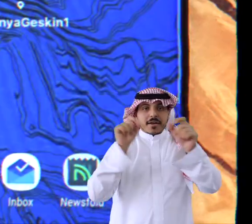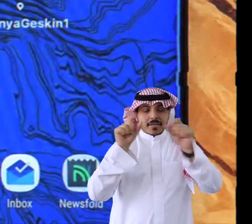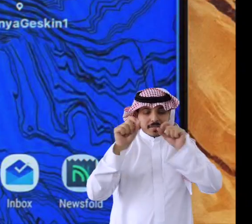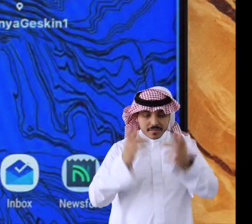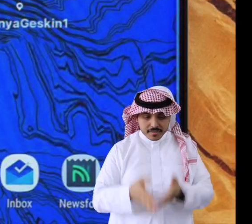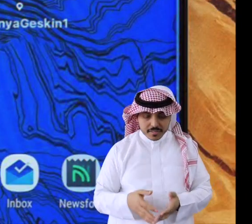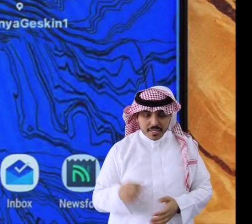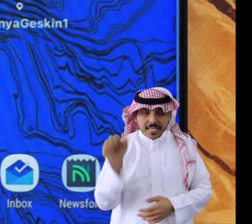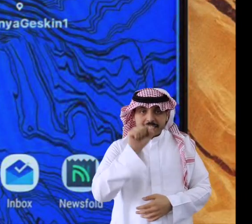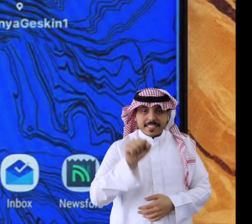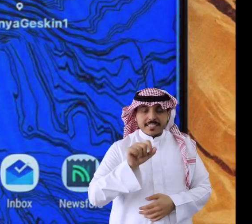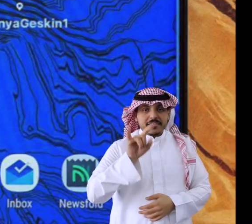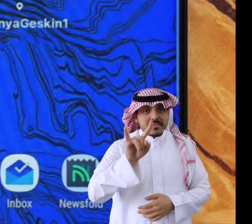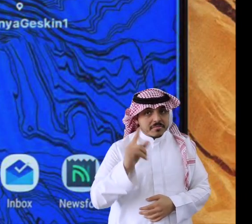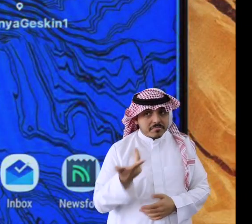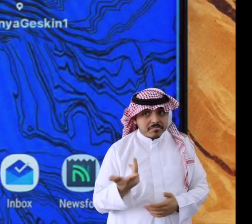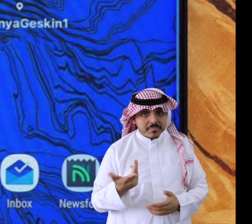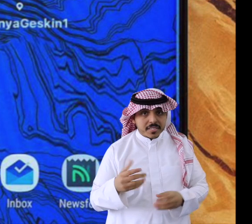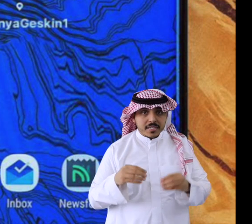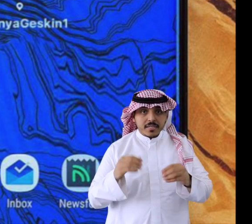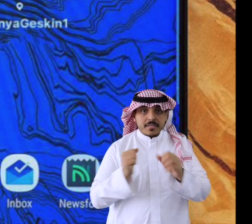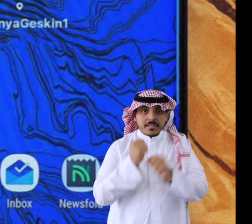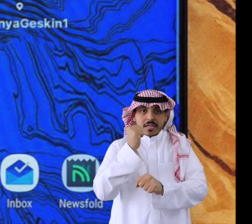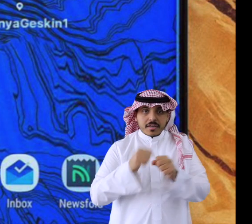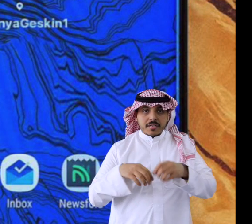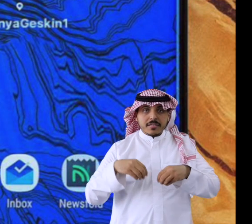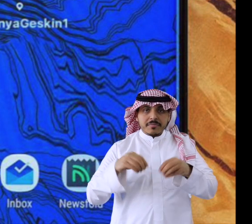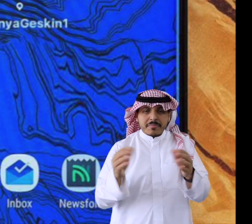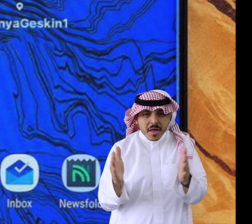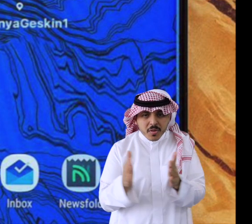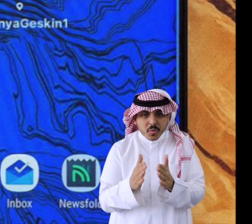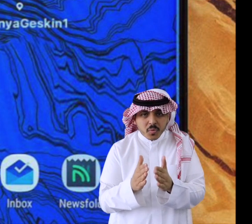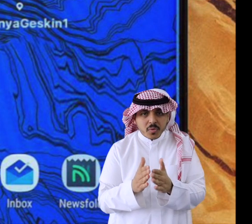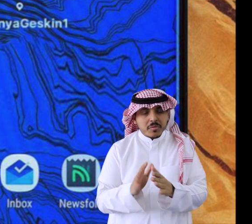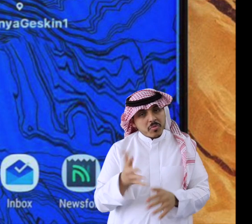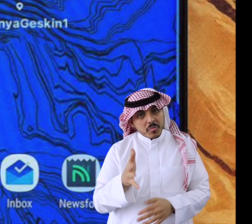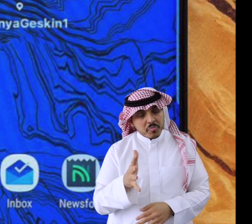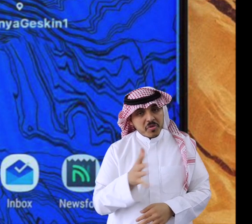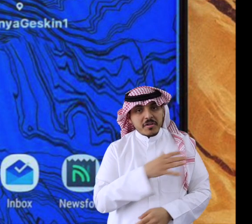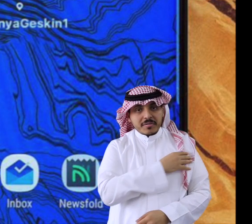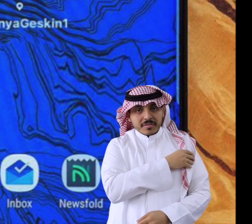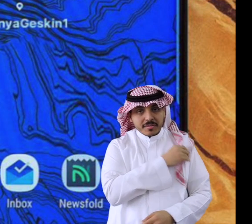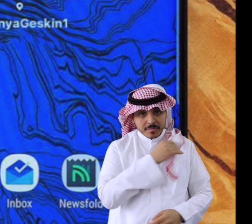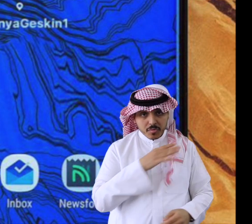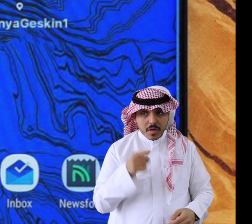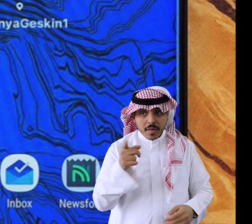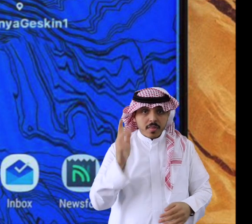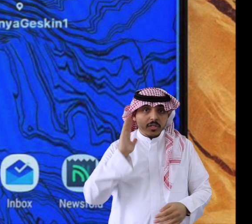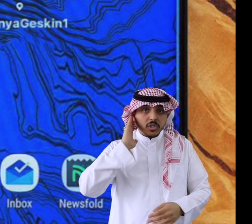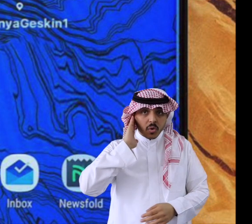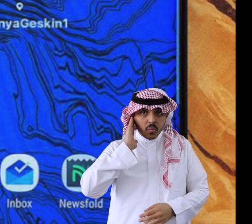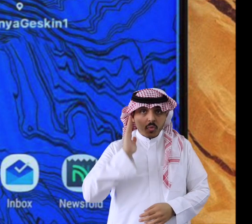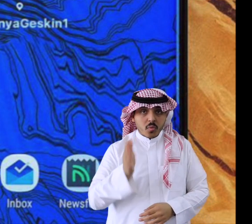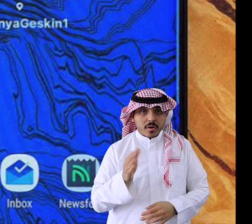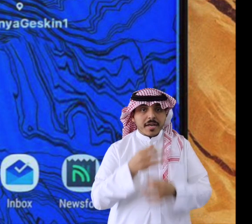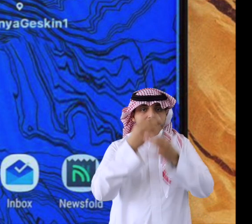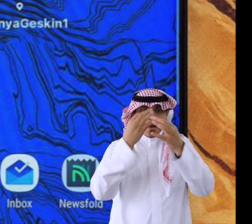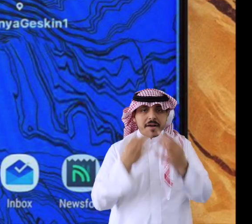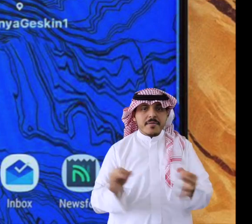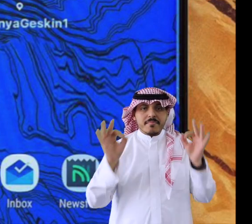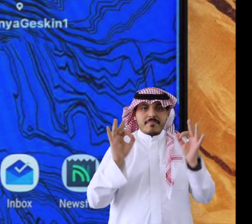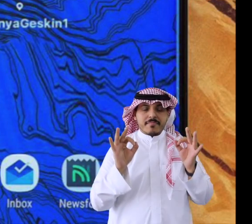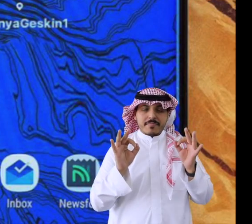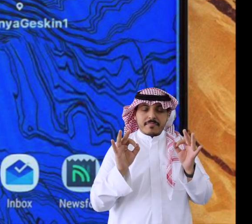نسخة 5G. أول شيء لو الإنتاجية محدودة لهذا الجوال يمكن يكون شيء كويس, ولكن إذا كان المفروض أن هذا الجوال يكون ينتج بشكل